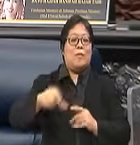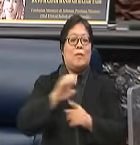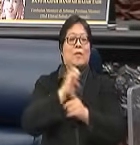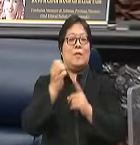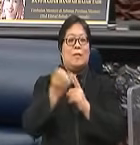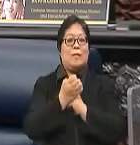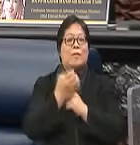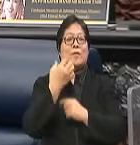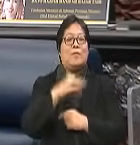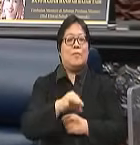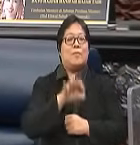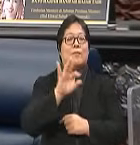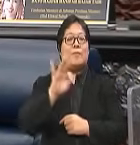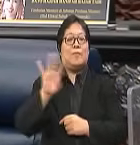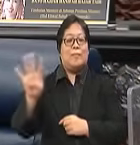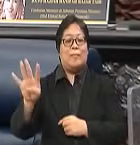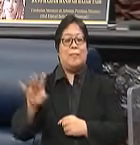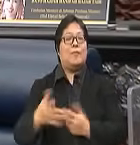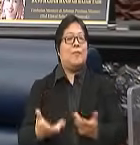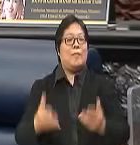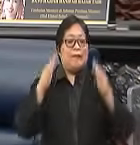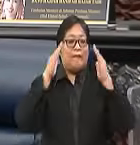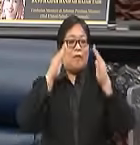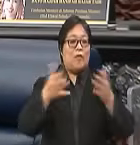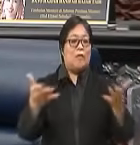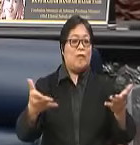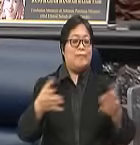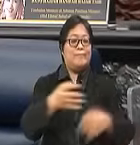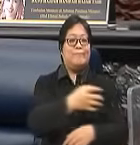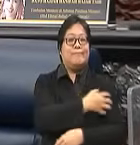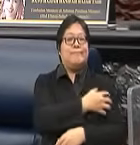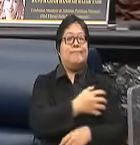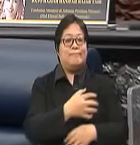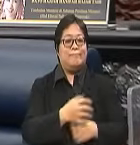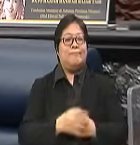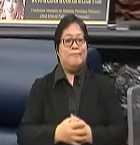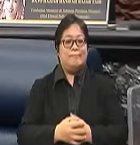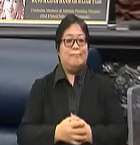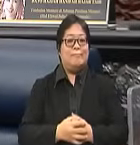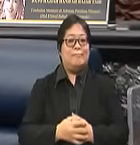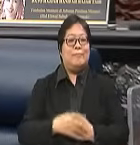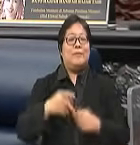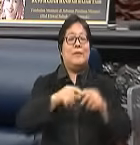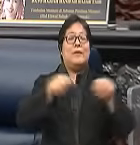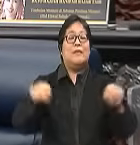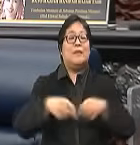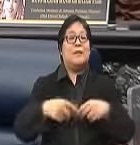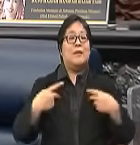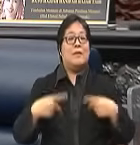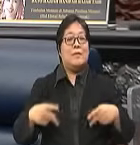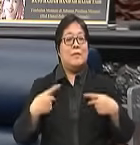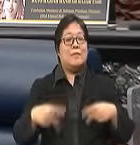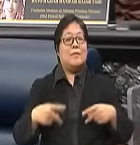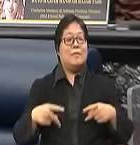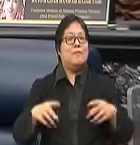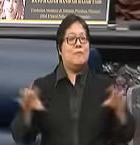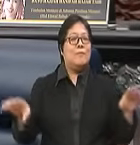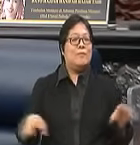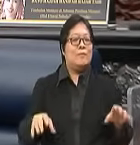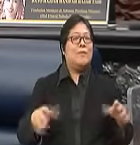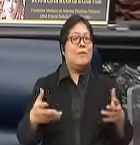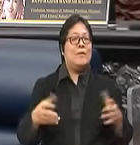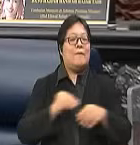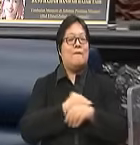sekitar 1974 dengan memfokuskan penguasaan kepada premis-premis yang menghasilkan